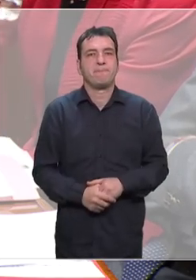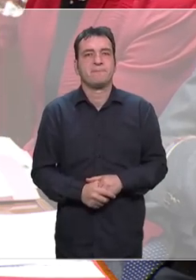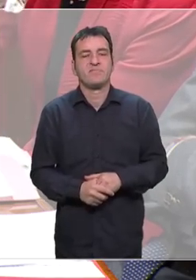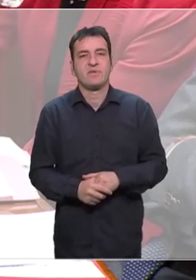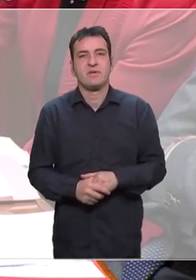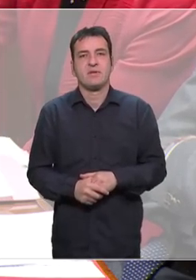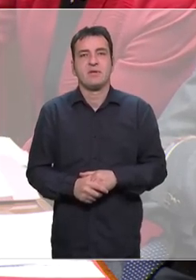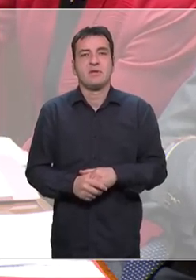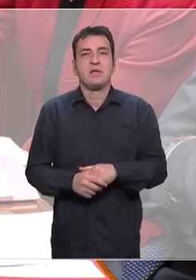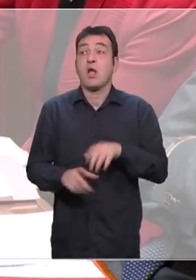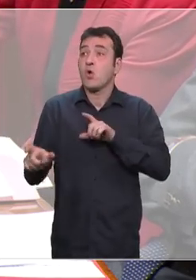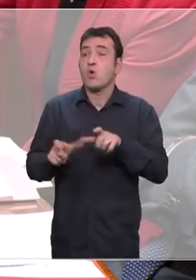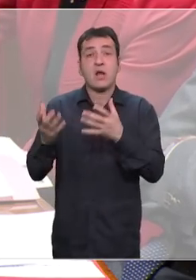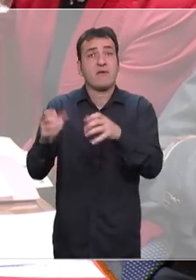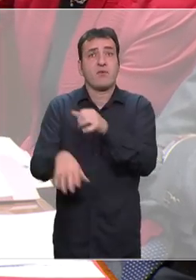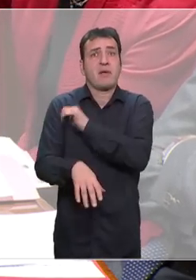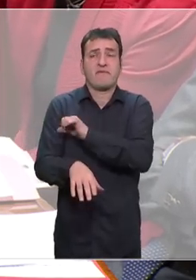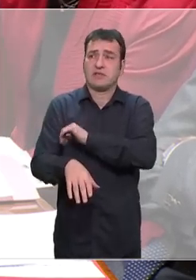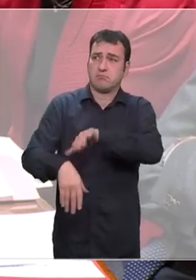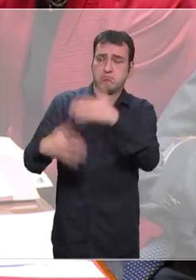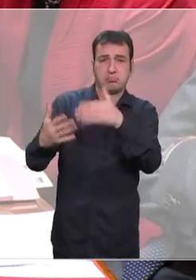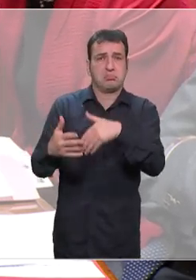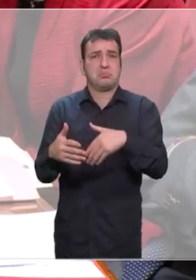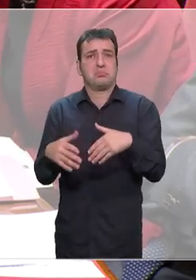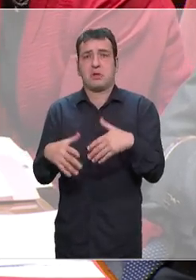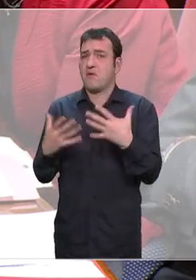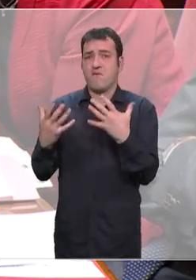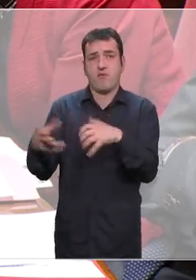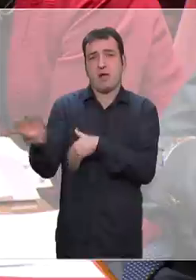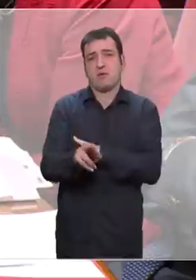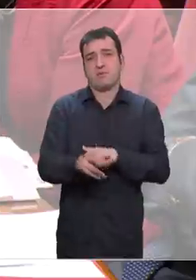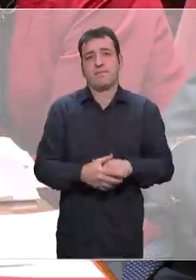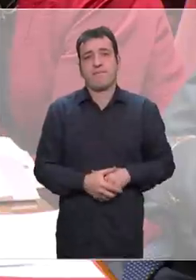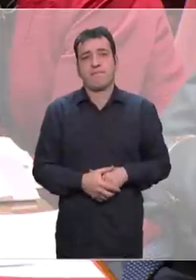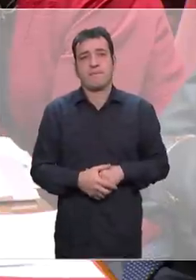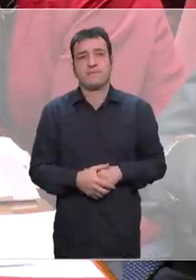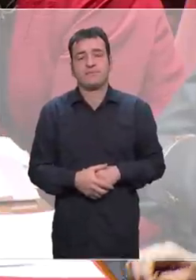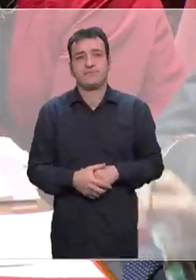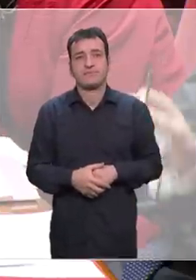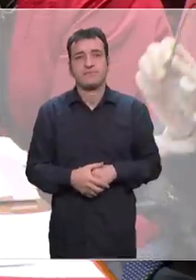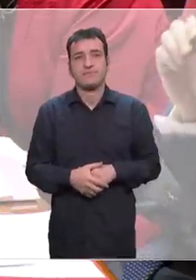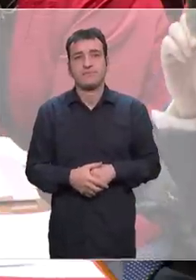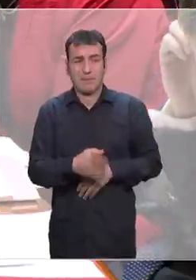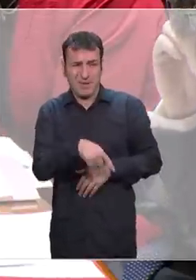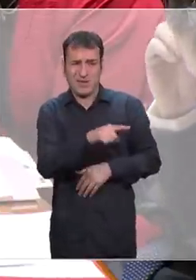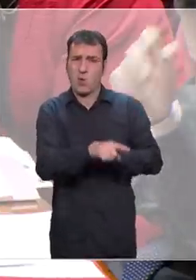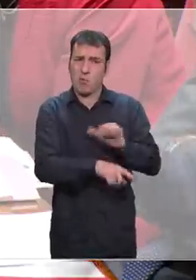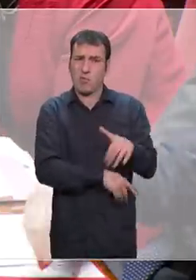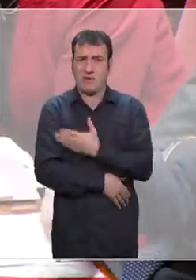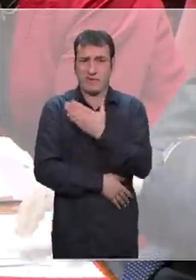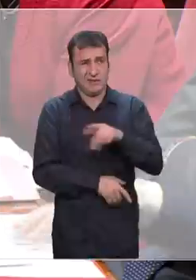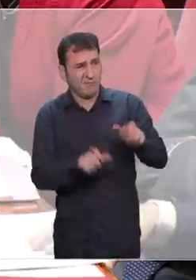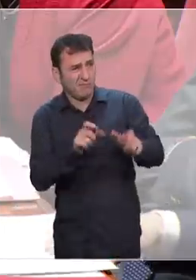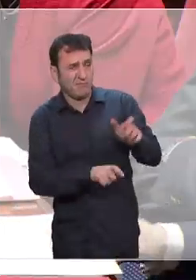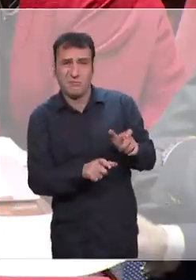de leurs collègues qui n'ont pas joué le jeu de la vaccination. Et ce, alors qu'ils sont les premières victimes du manque de personnel dans